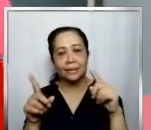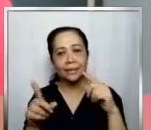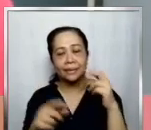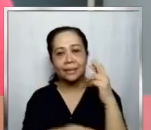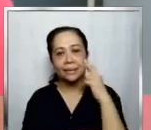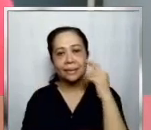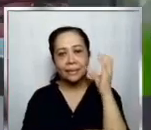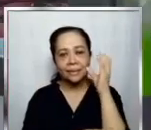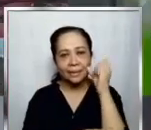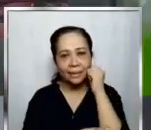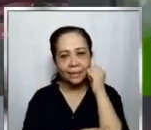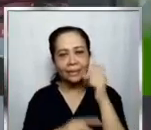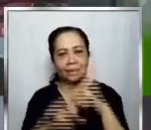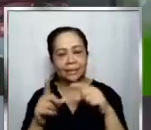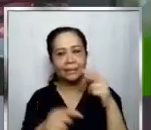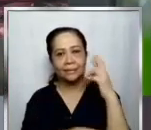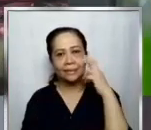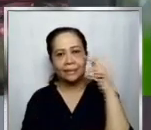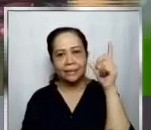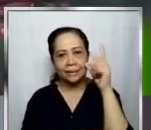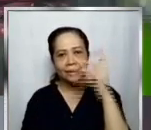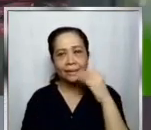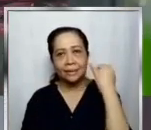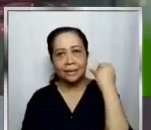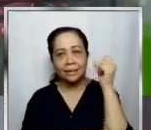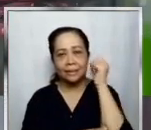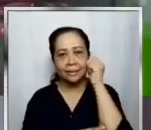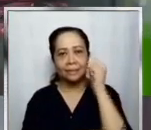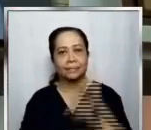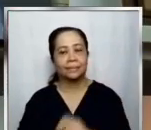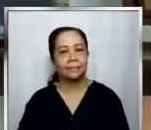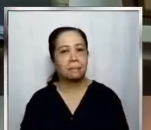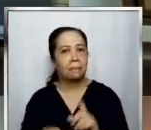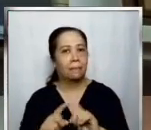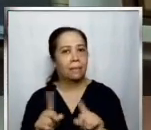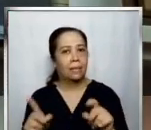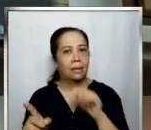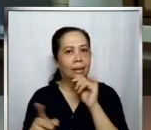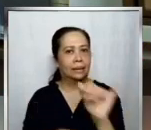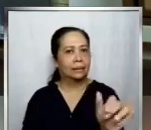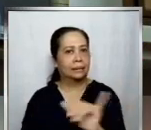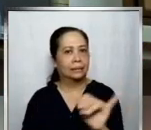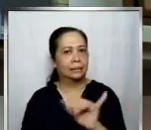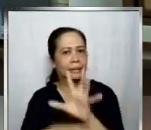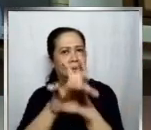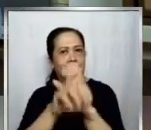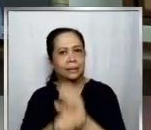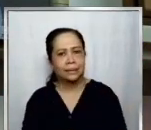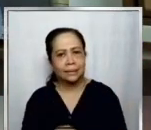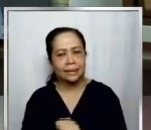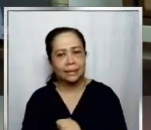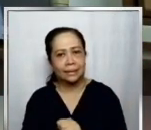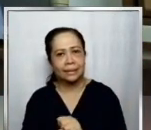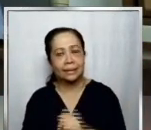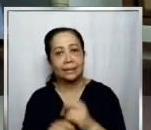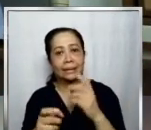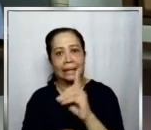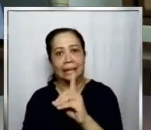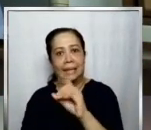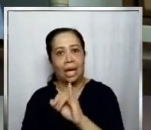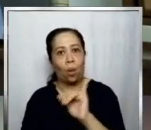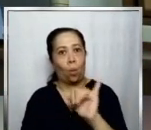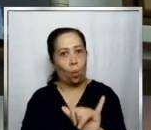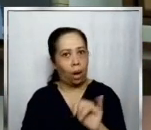Rafael Landicho at Gillette Sandico. Pero hindi tulad ng nakasanayang taping, DIY ang mga artista